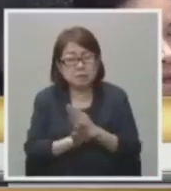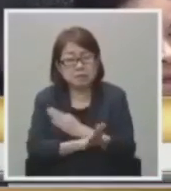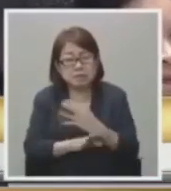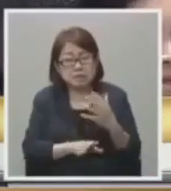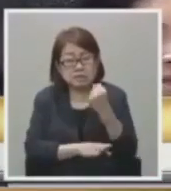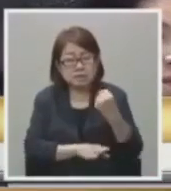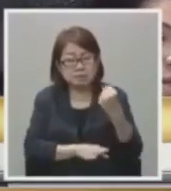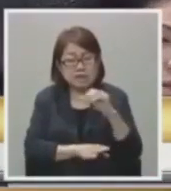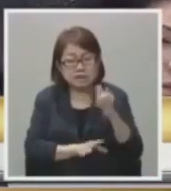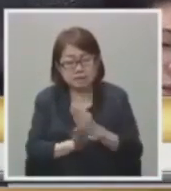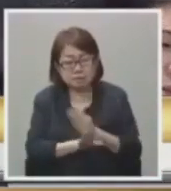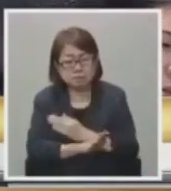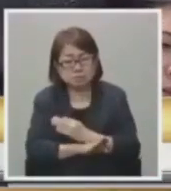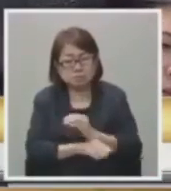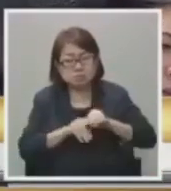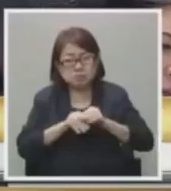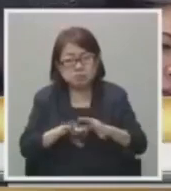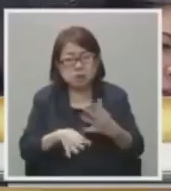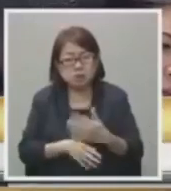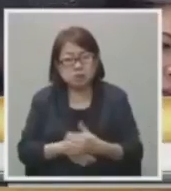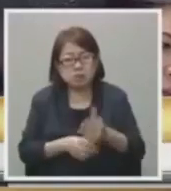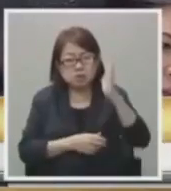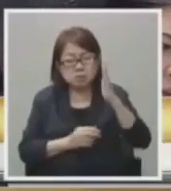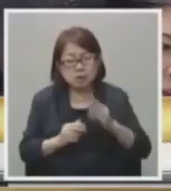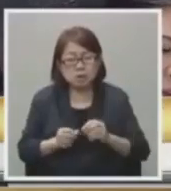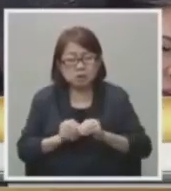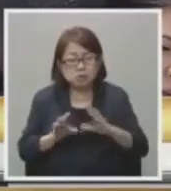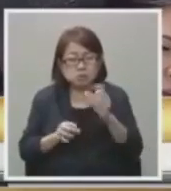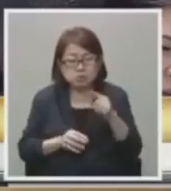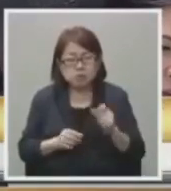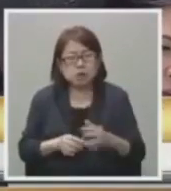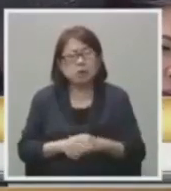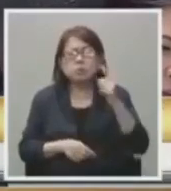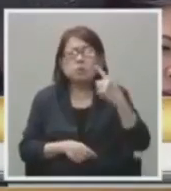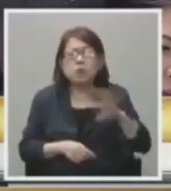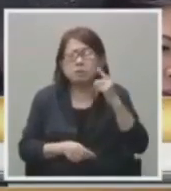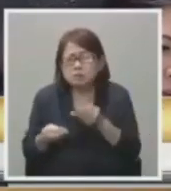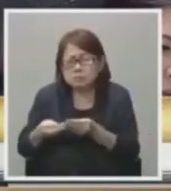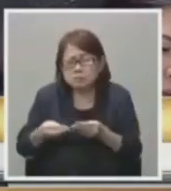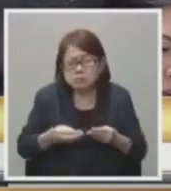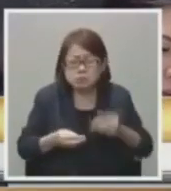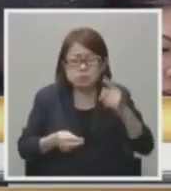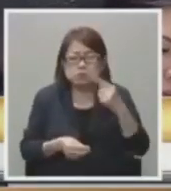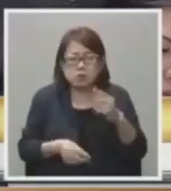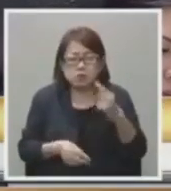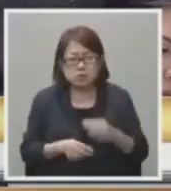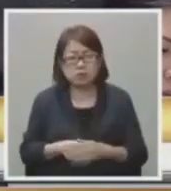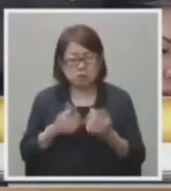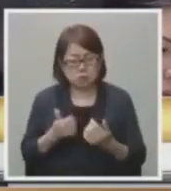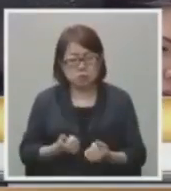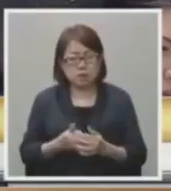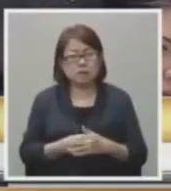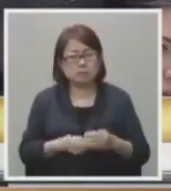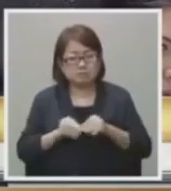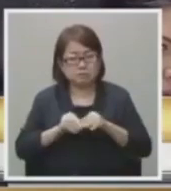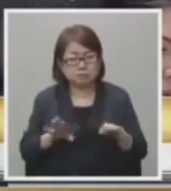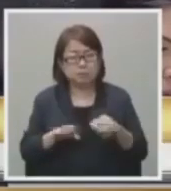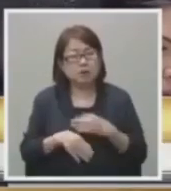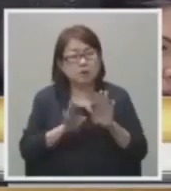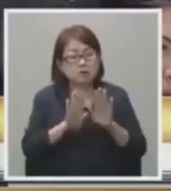ผมก็ไม่ทราบก็รู้กันนี่ครับเหยียบตีนกันมานี่ครับเพราะฉะนั้นวันนี้เนี่ยผมมาเรียนท่านประธานน